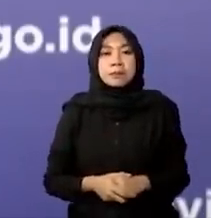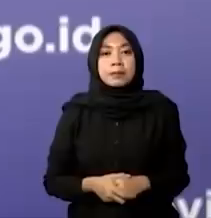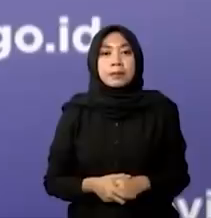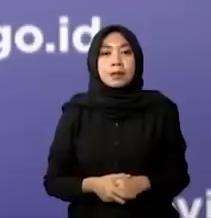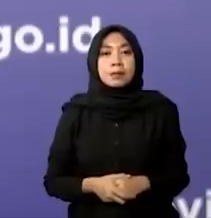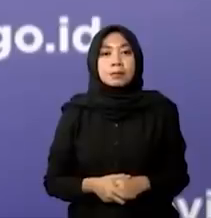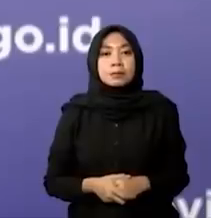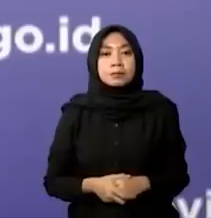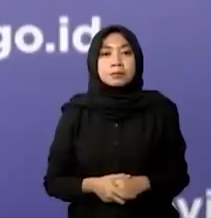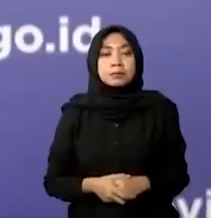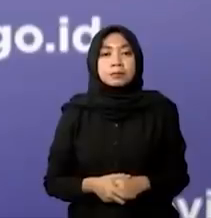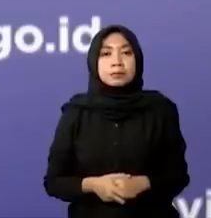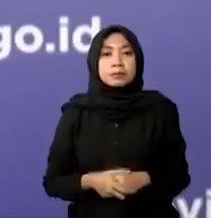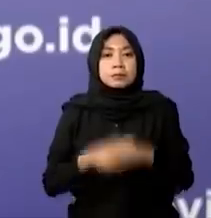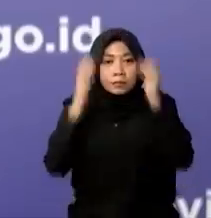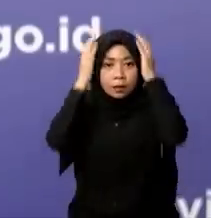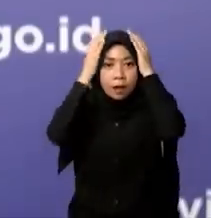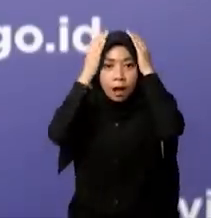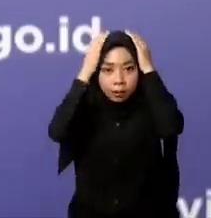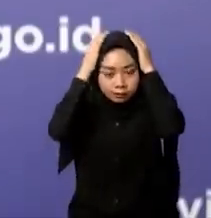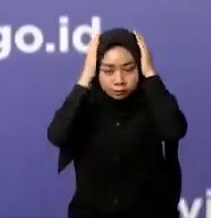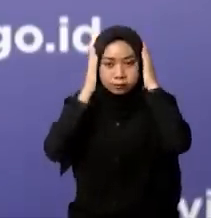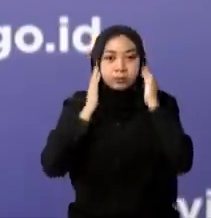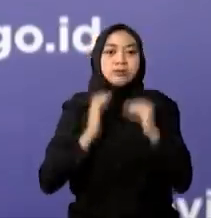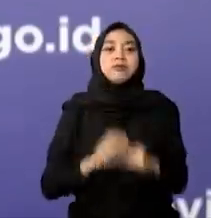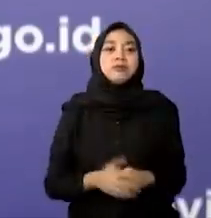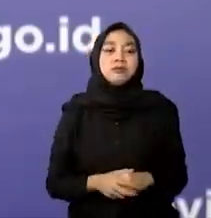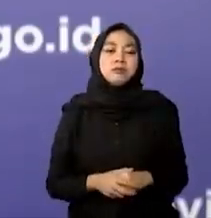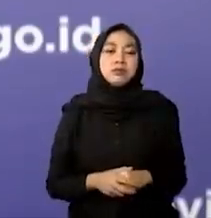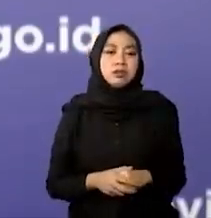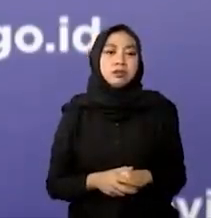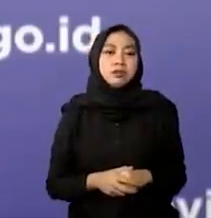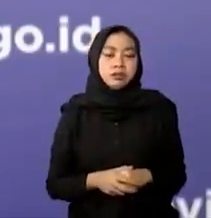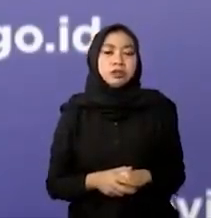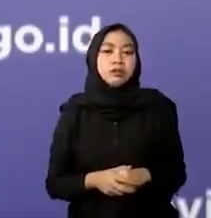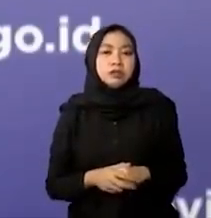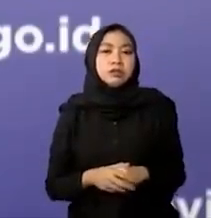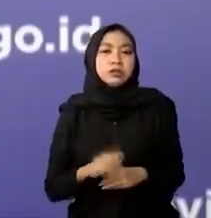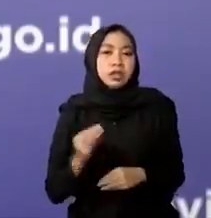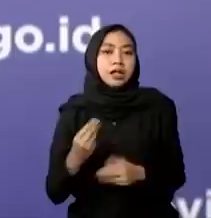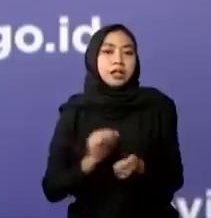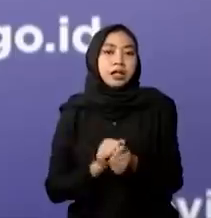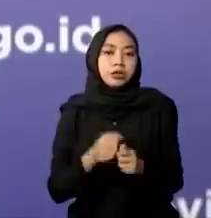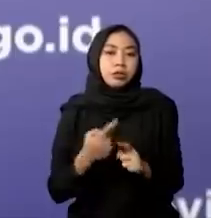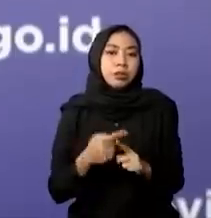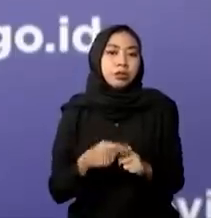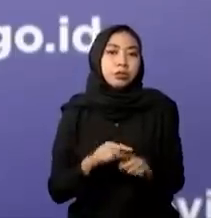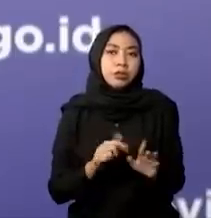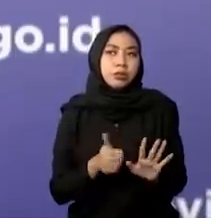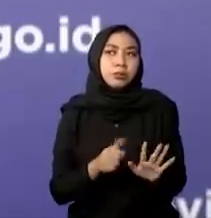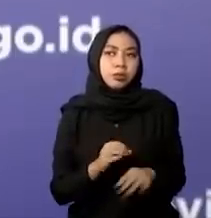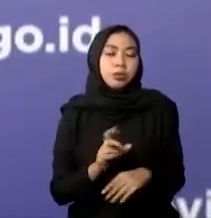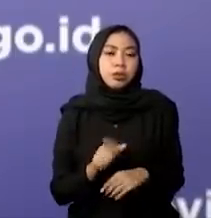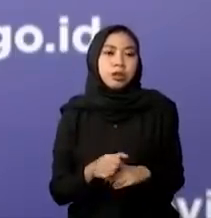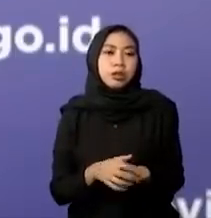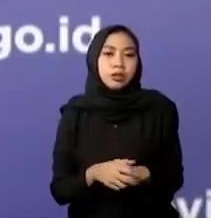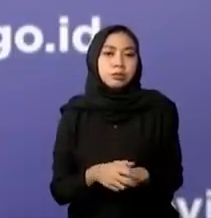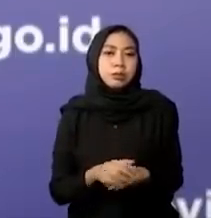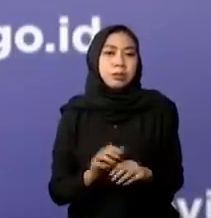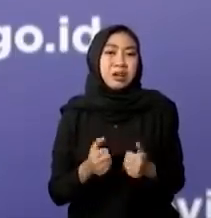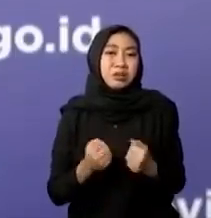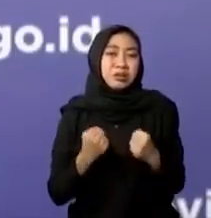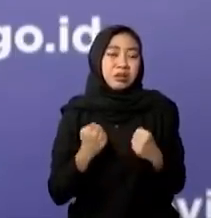Jakarta hari ini melaporkan kasus baru terkonfirmasi sebanyak 260 orang dilaporkan